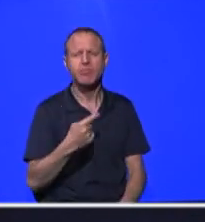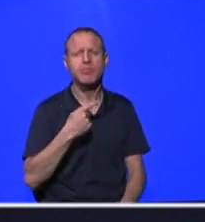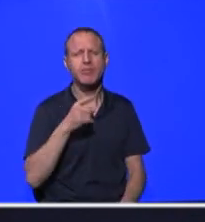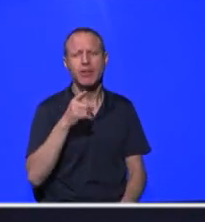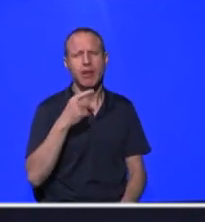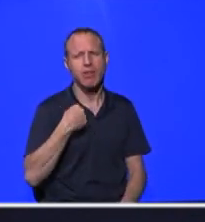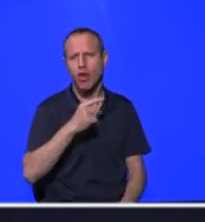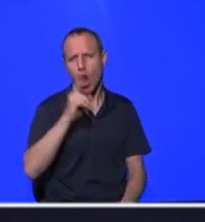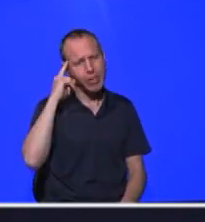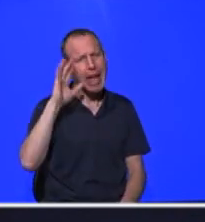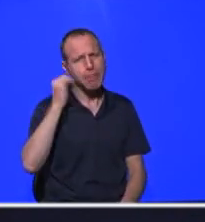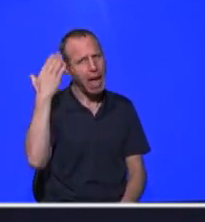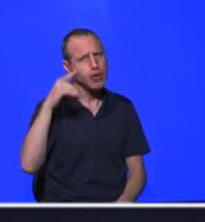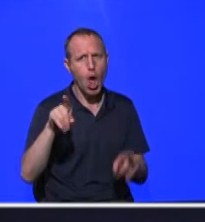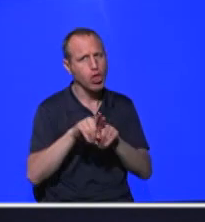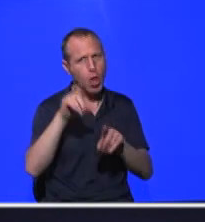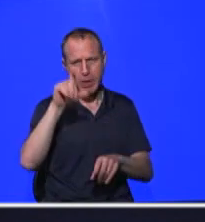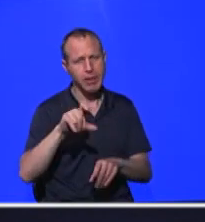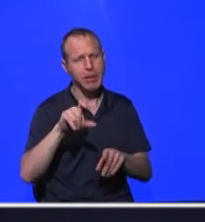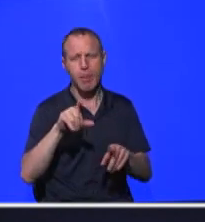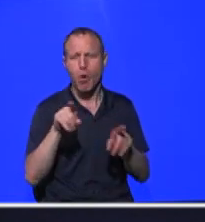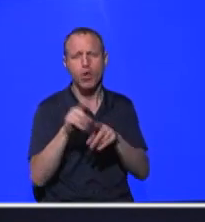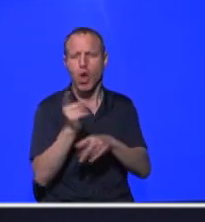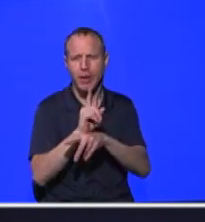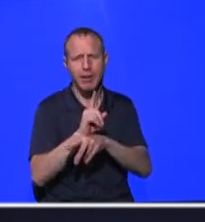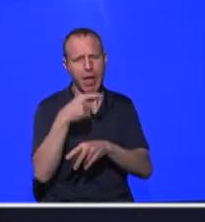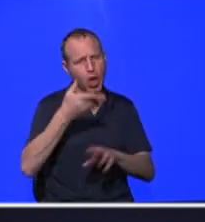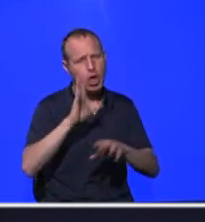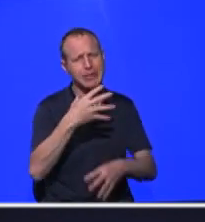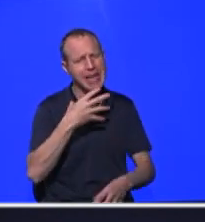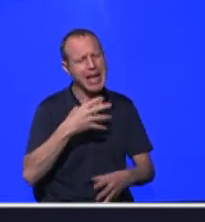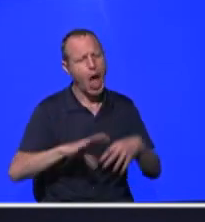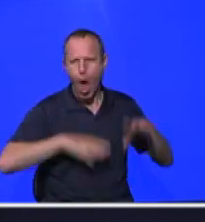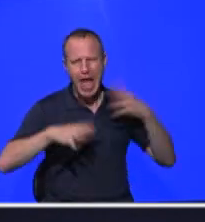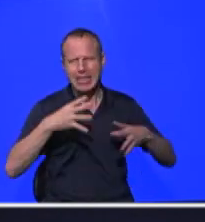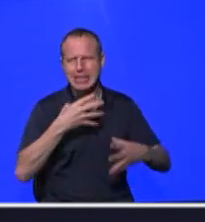אני לא יודע אם הייתי אותו בן אדם באותו רגע, באמת. אתה יוצא כעוס, אתה יוצא מתוסכל,